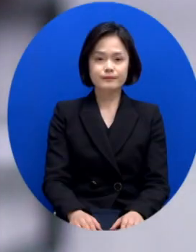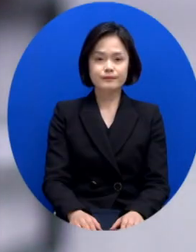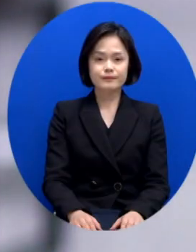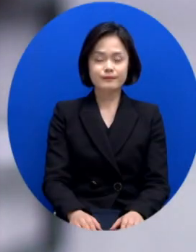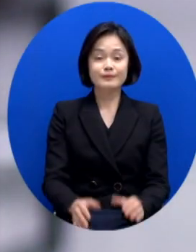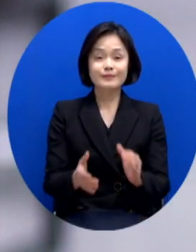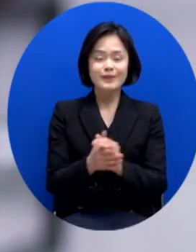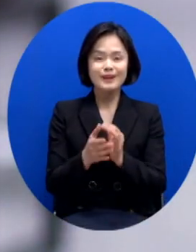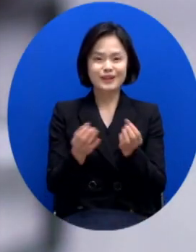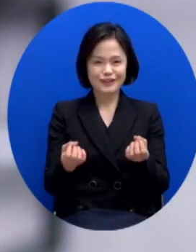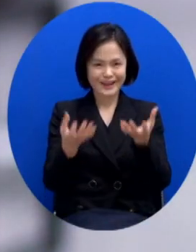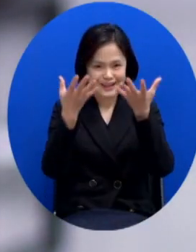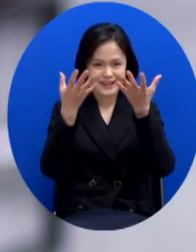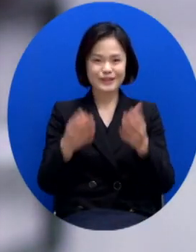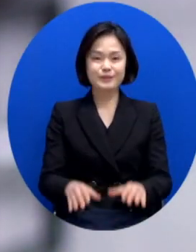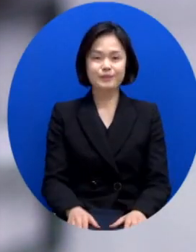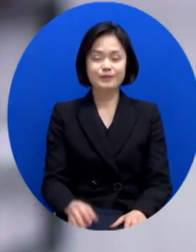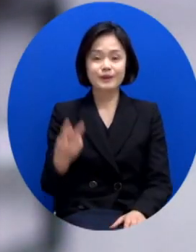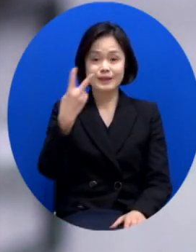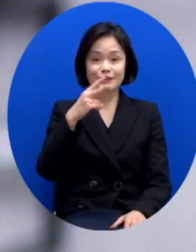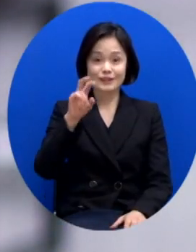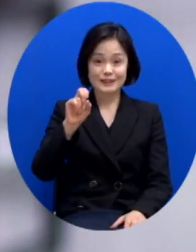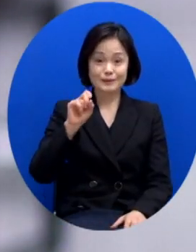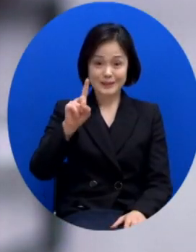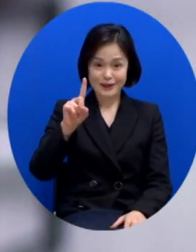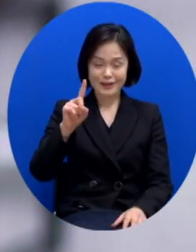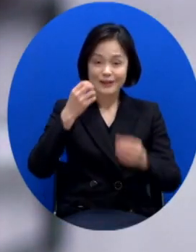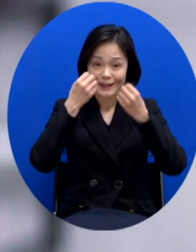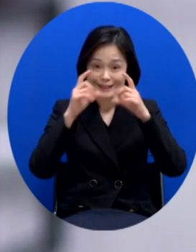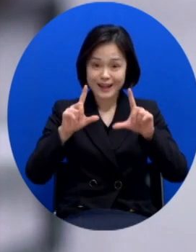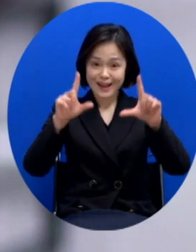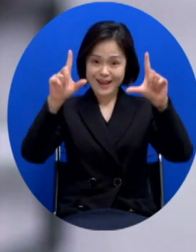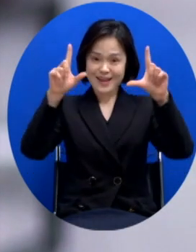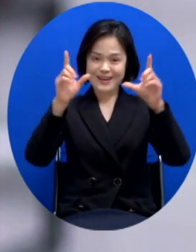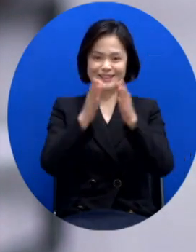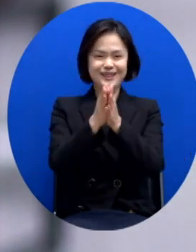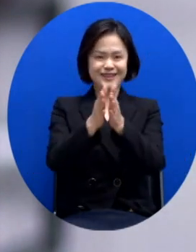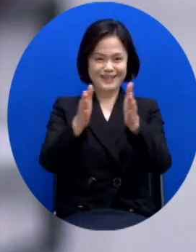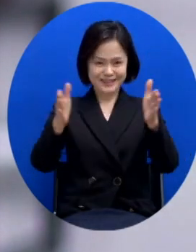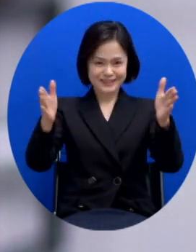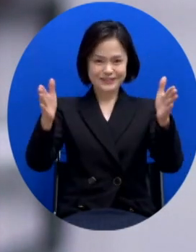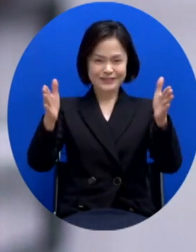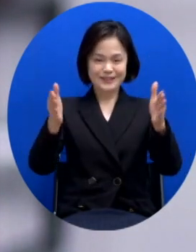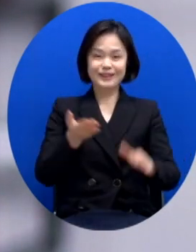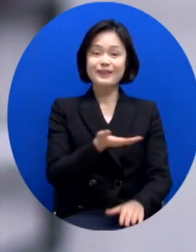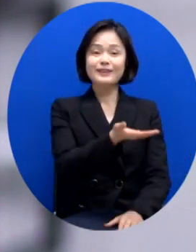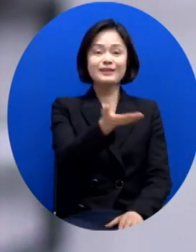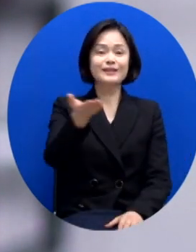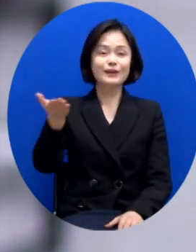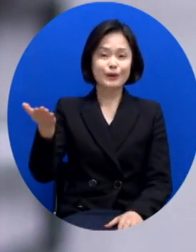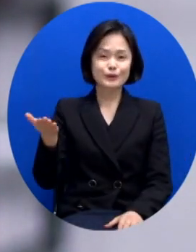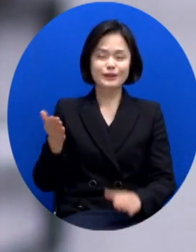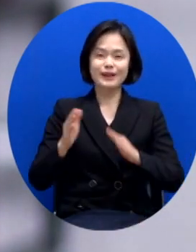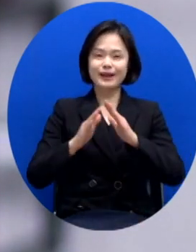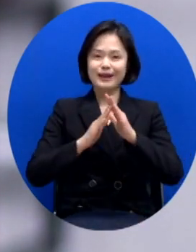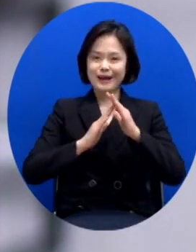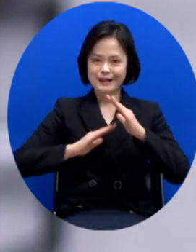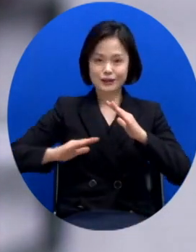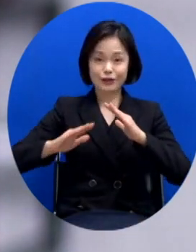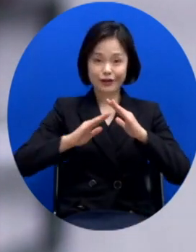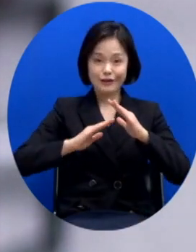할렐루야 2021년 새해를 맞이하여 시청자 여러분의 가정과